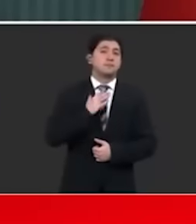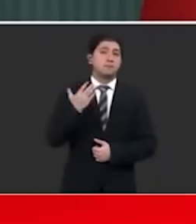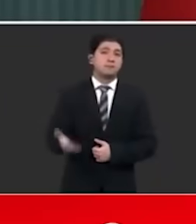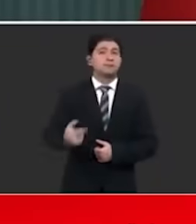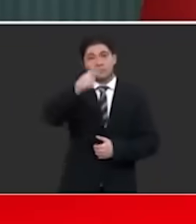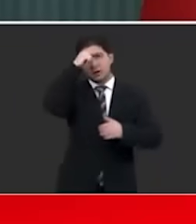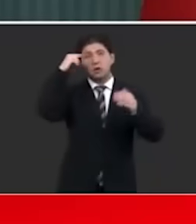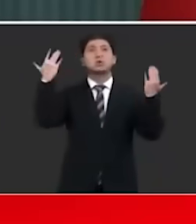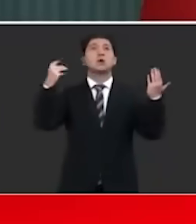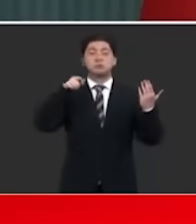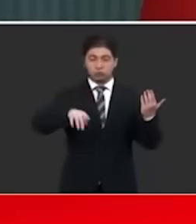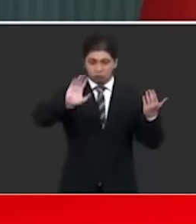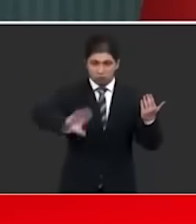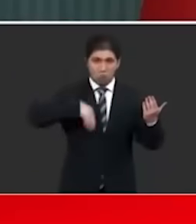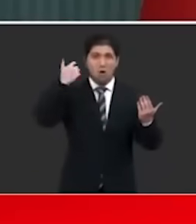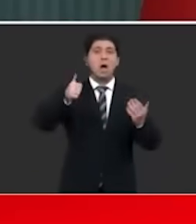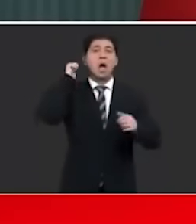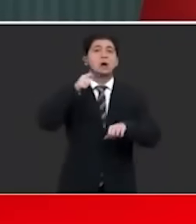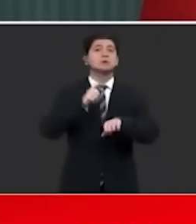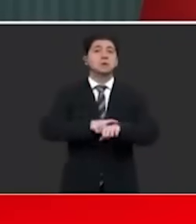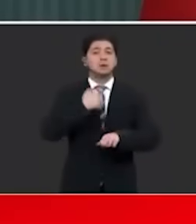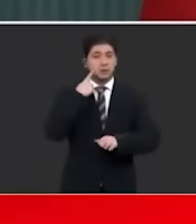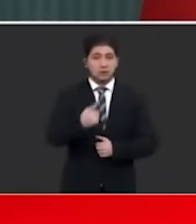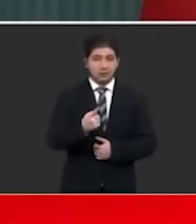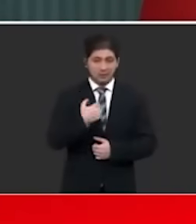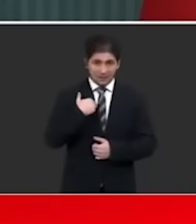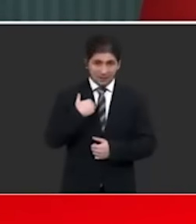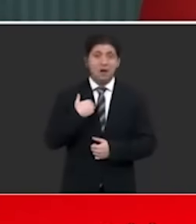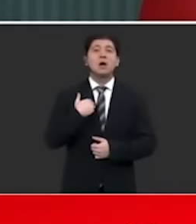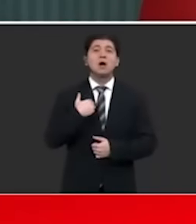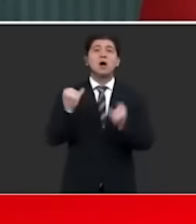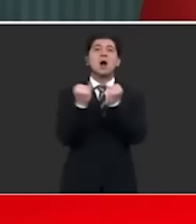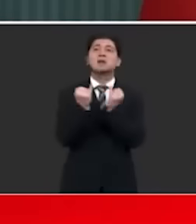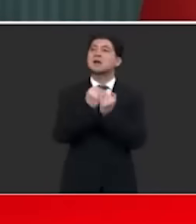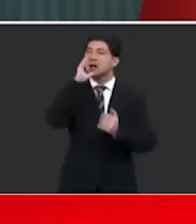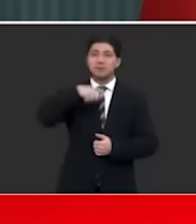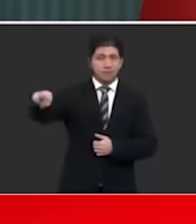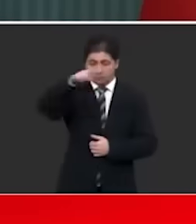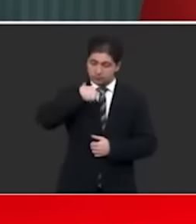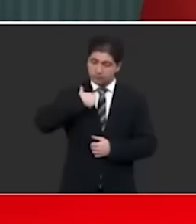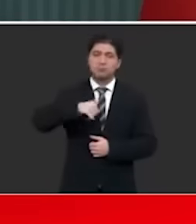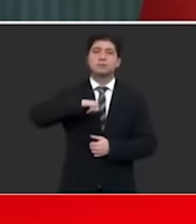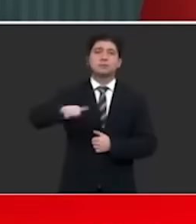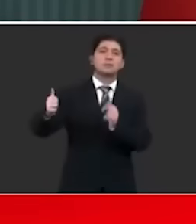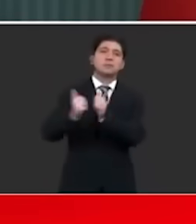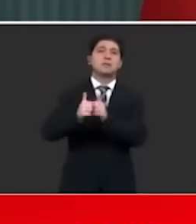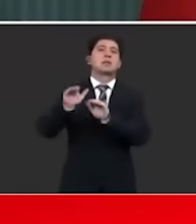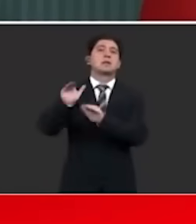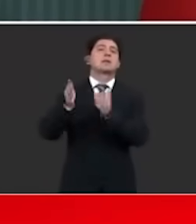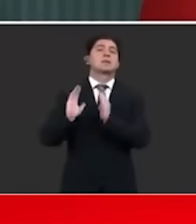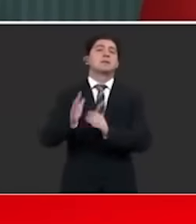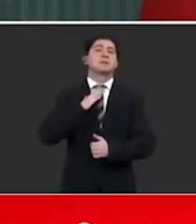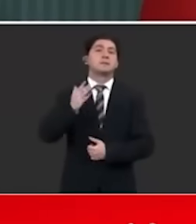İnşallah bundan sonra da her daim kardeşlerimizin yanında olmaya devam edeceğiz. Aziz